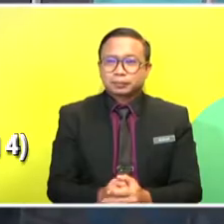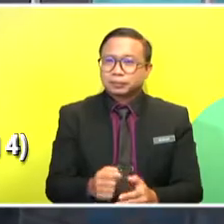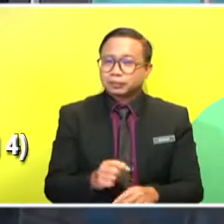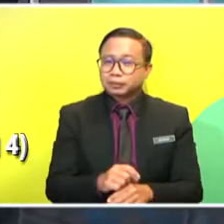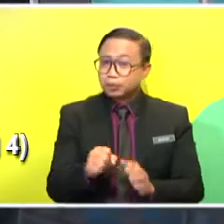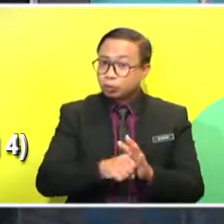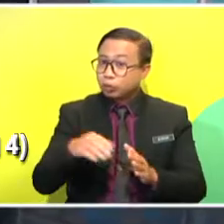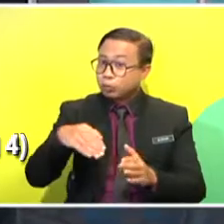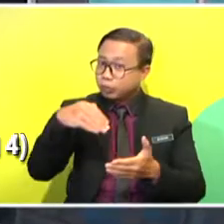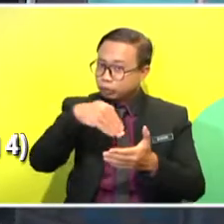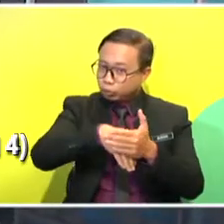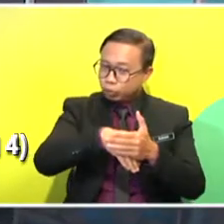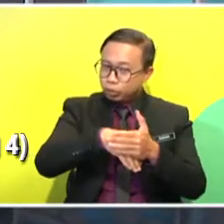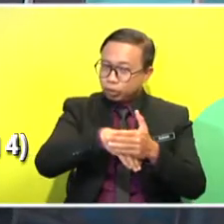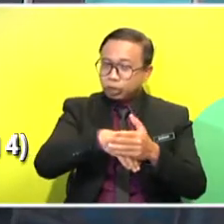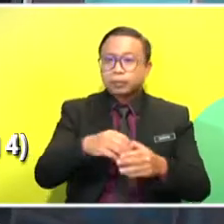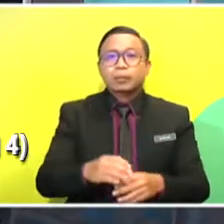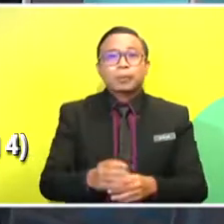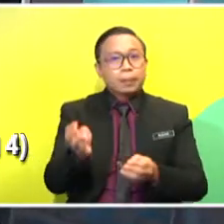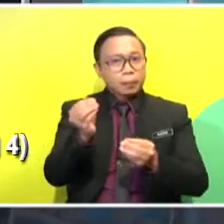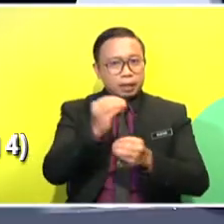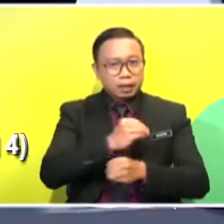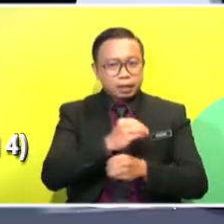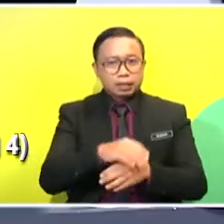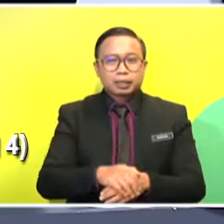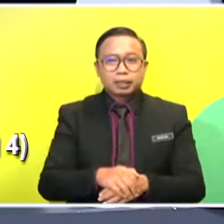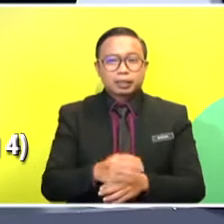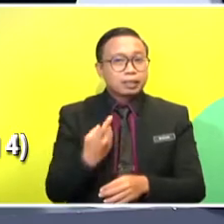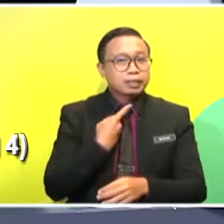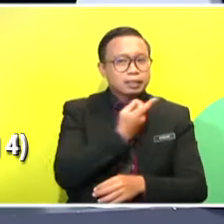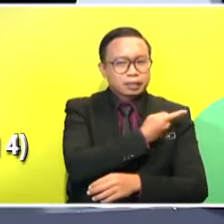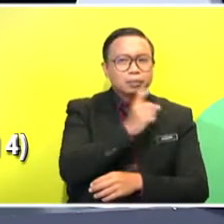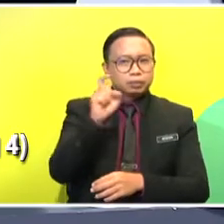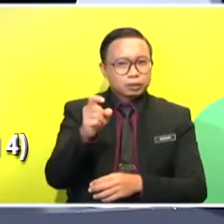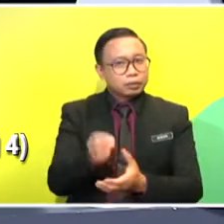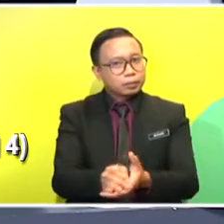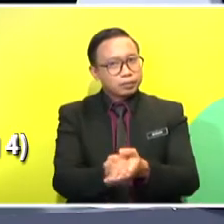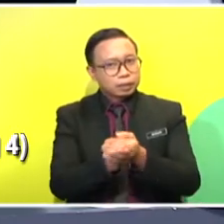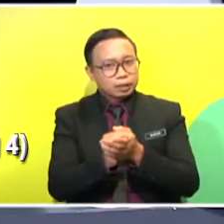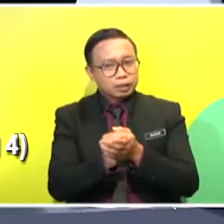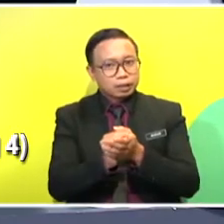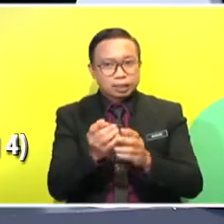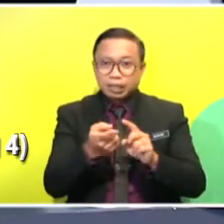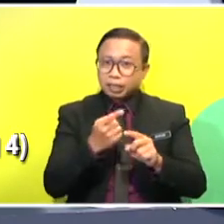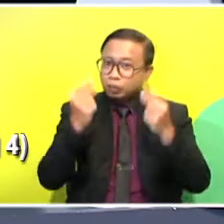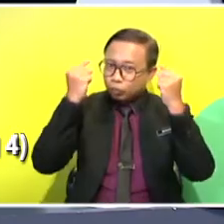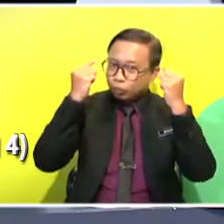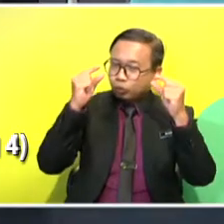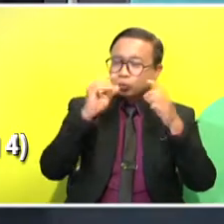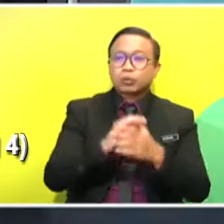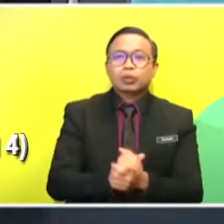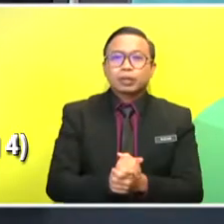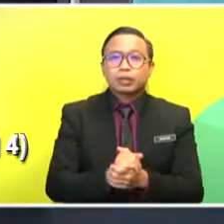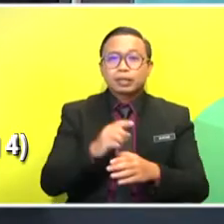Sebelum masuk ke dalam makmal, kita perlu minta keizinan guru.